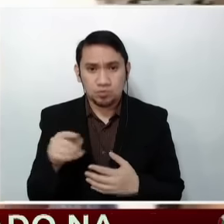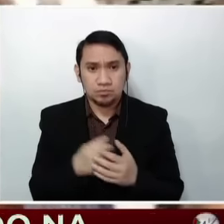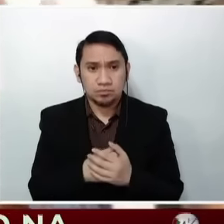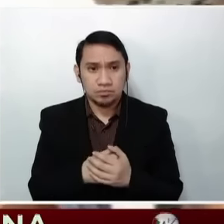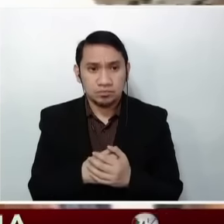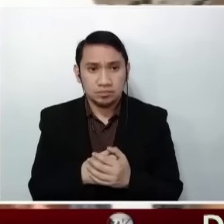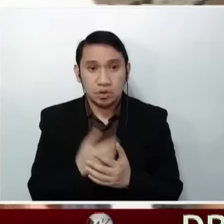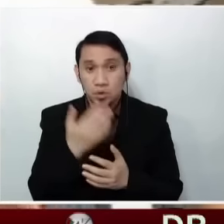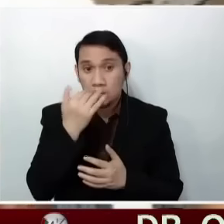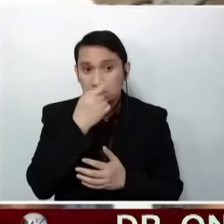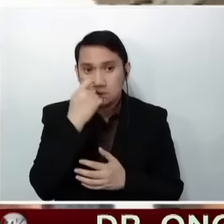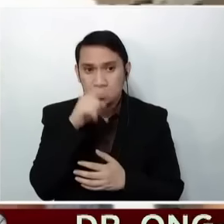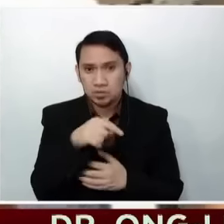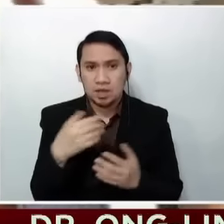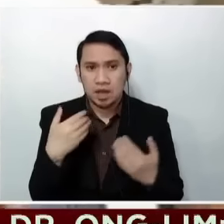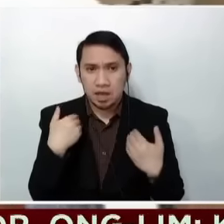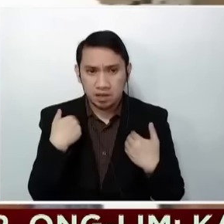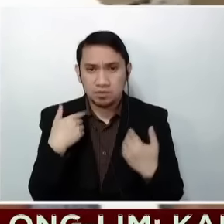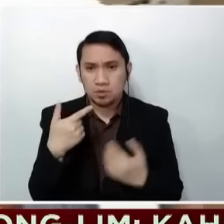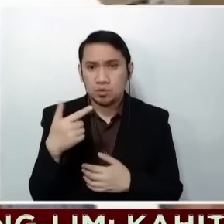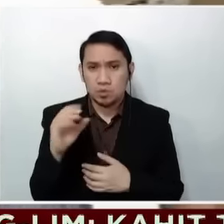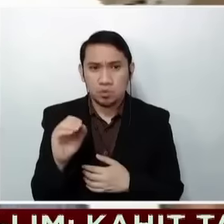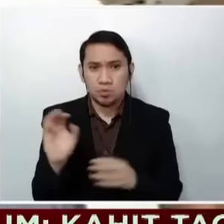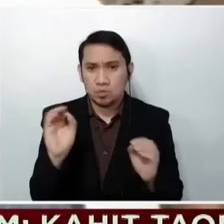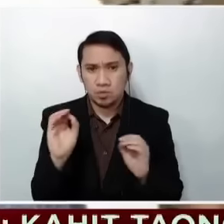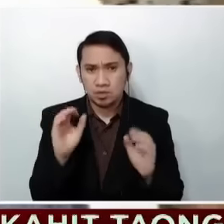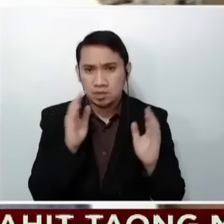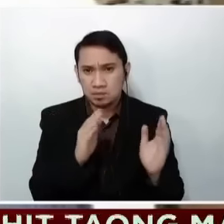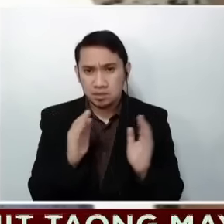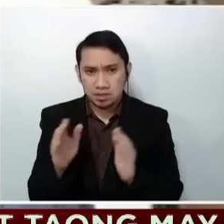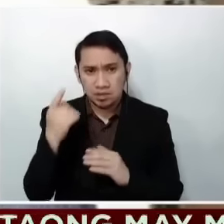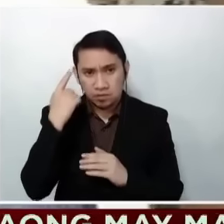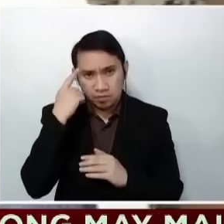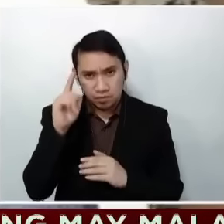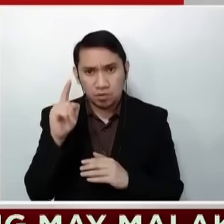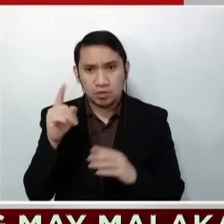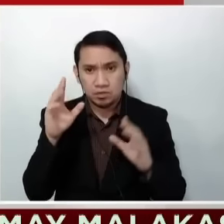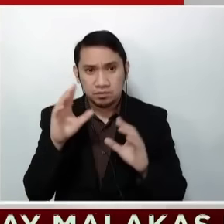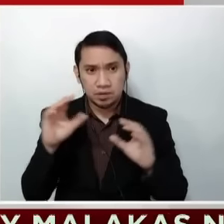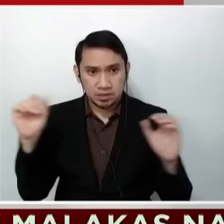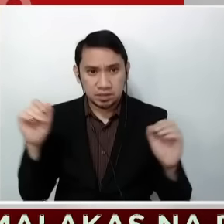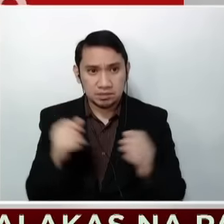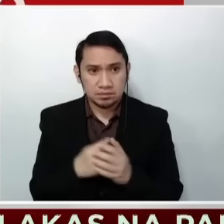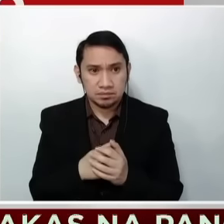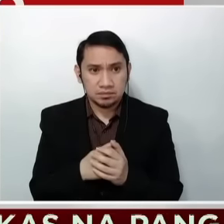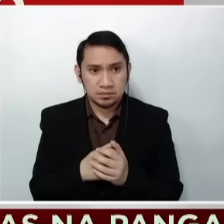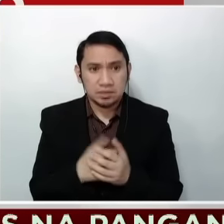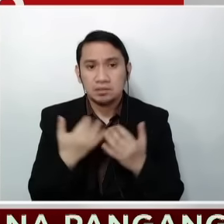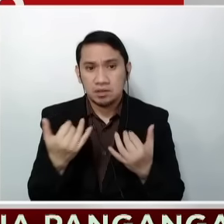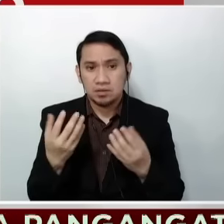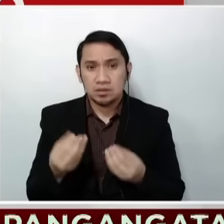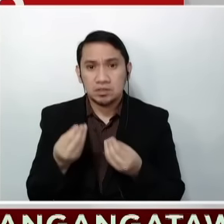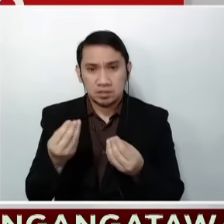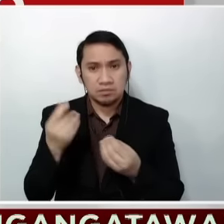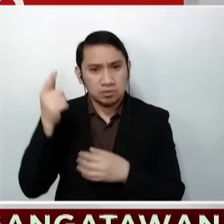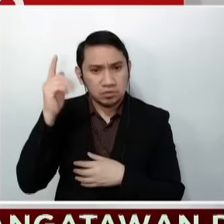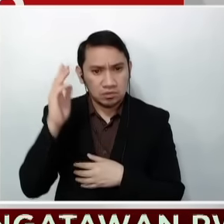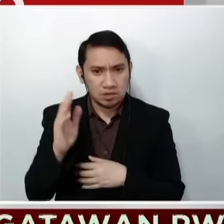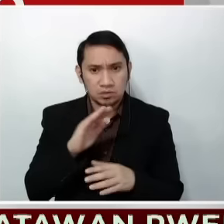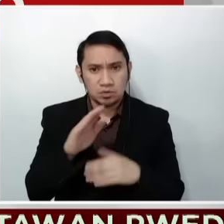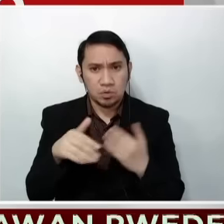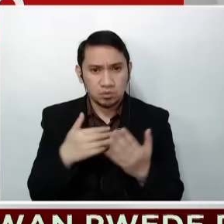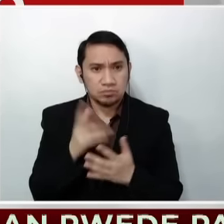Ito'y kahit ilang ulit nang sinabi ni Go na wala siyang balak tumakbo sa pagkapangulo. ipinauubayan na lamang niya sa Diyos, sa mga